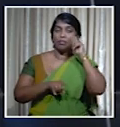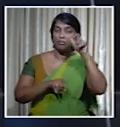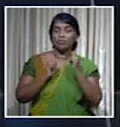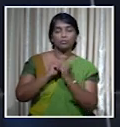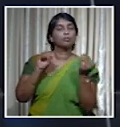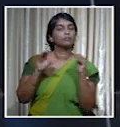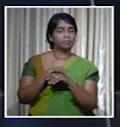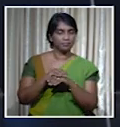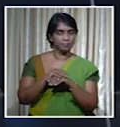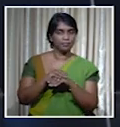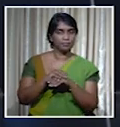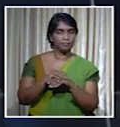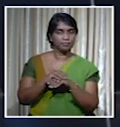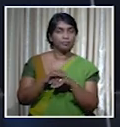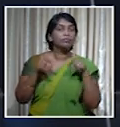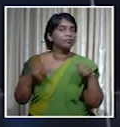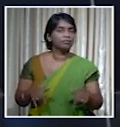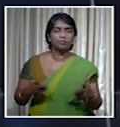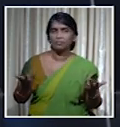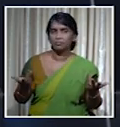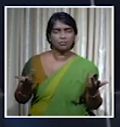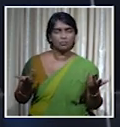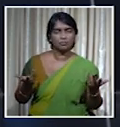බඳව ගැනීම සිද්ධ කරන්න කියලා. නමුත් මොකද වෙන්නේ?